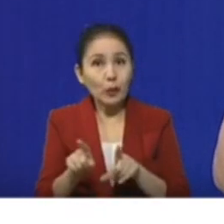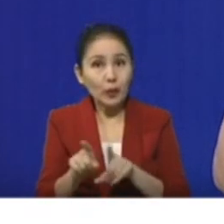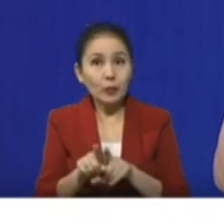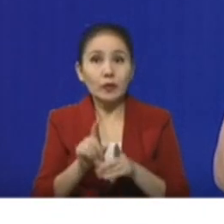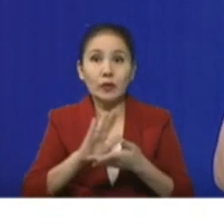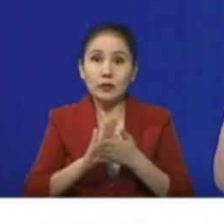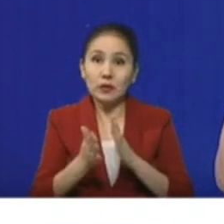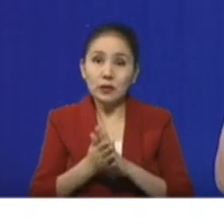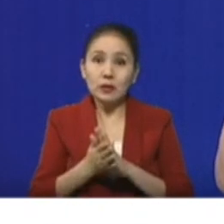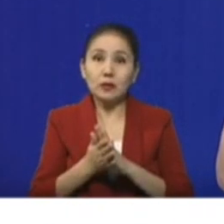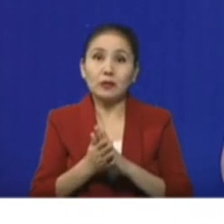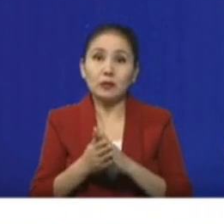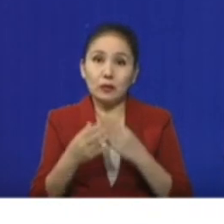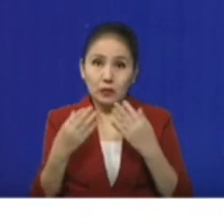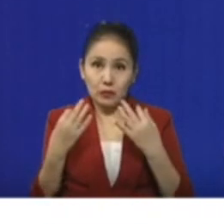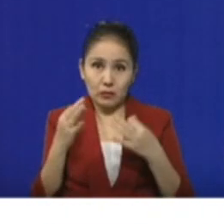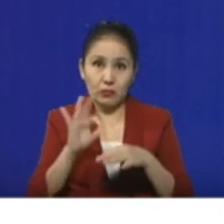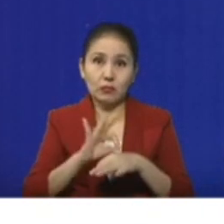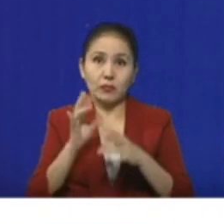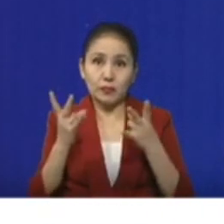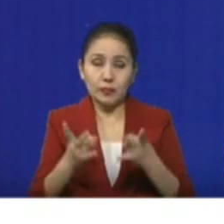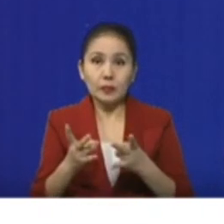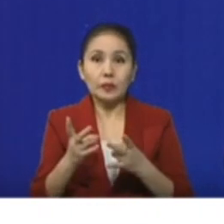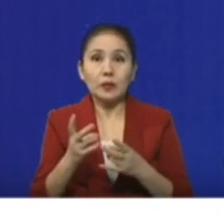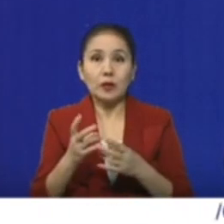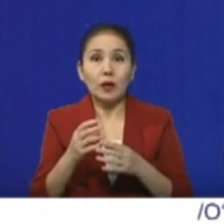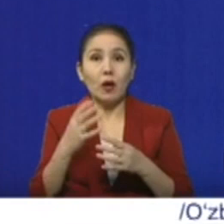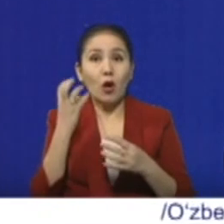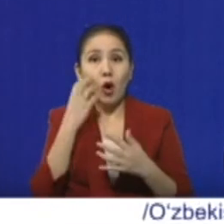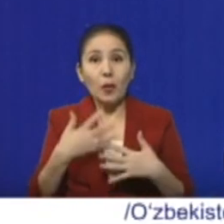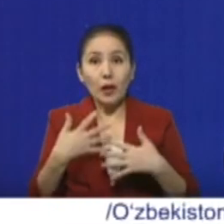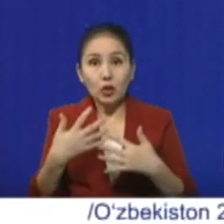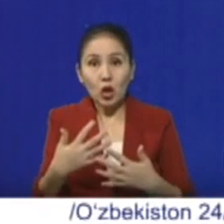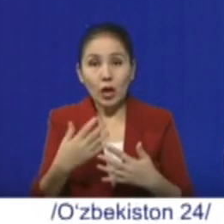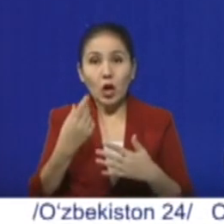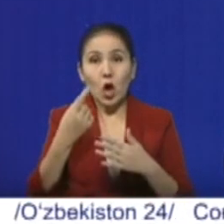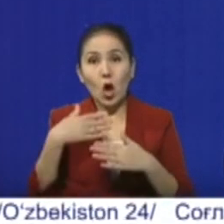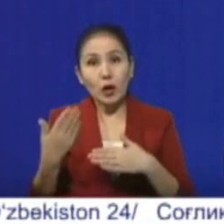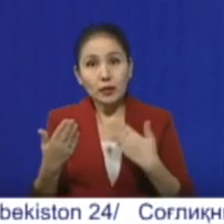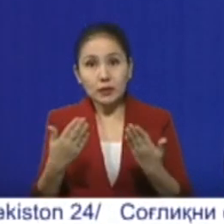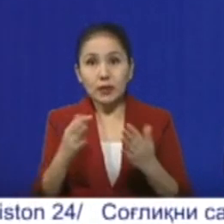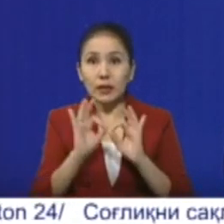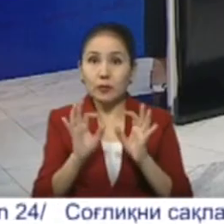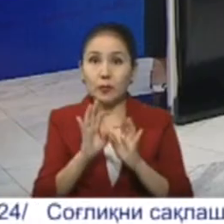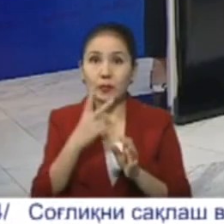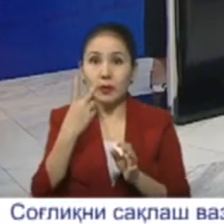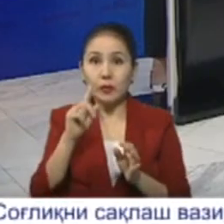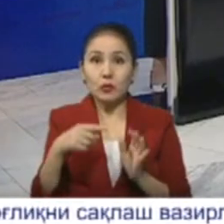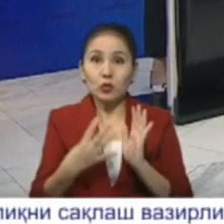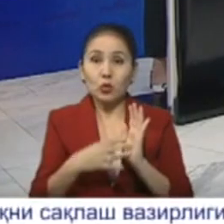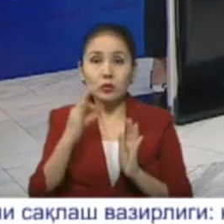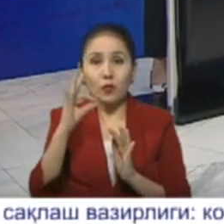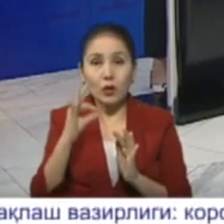вазиятга йўл қўйдик. Lekin homiladorlar orasida biz aytib o'tdikki,